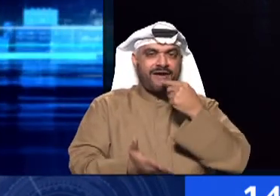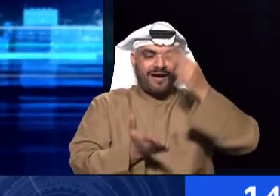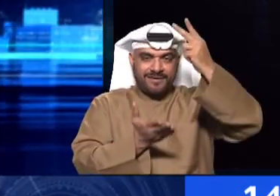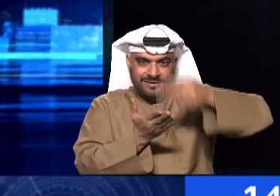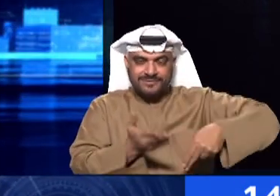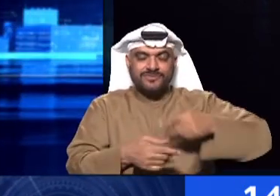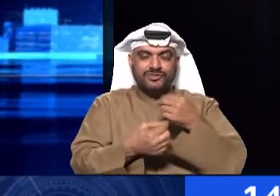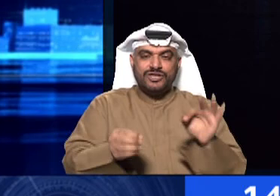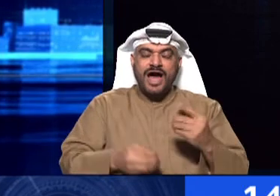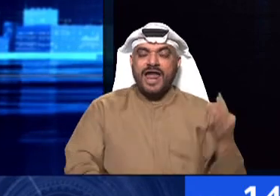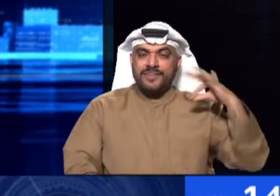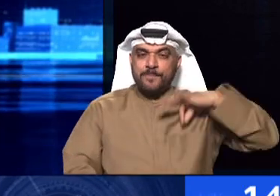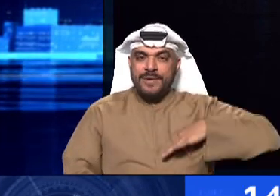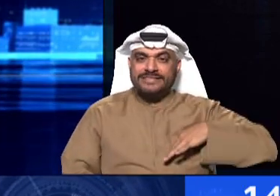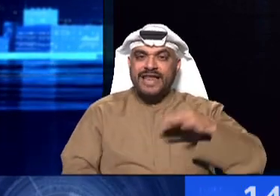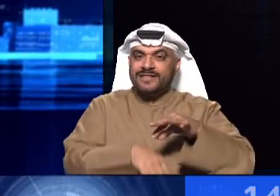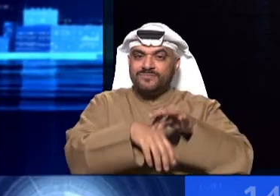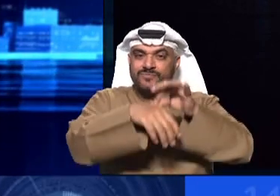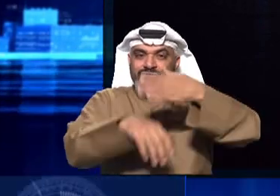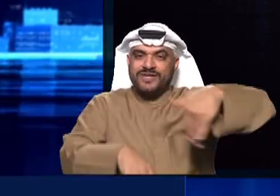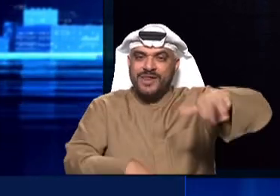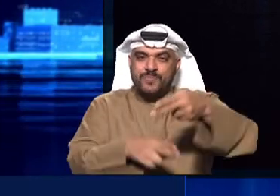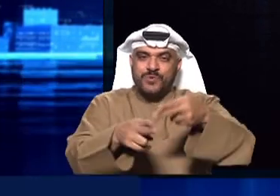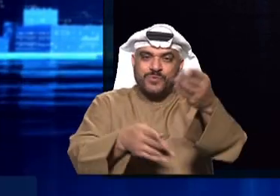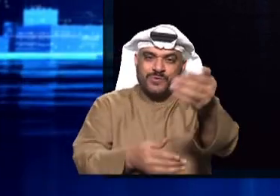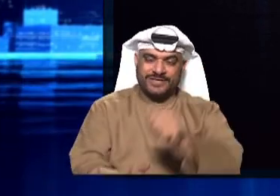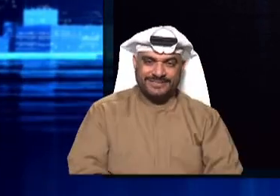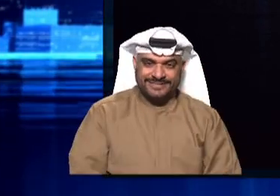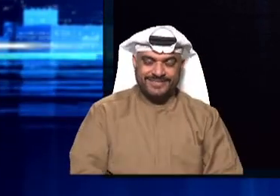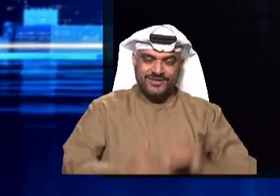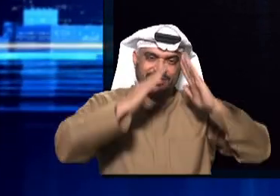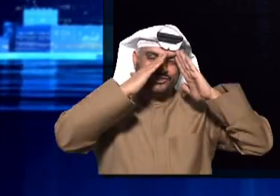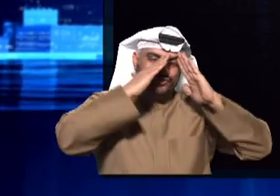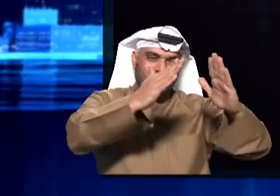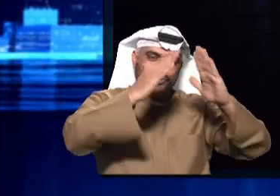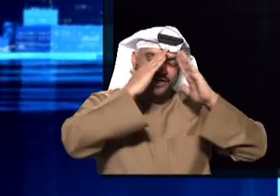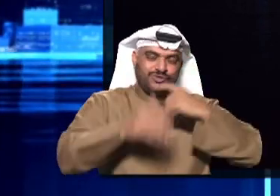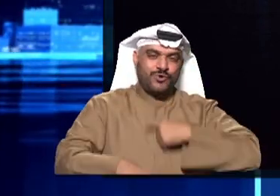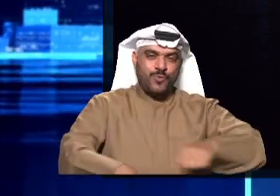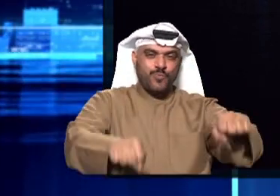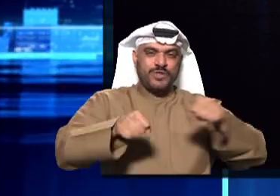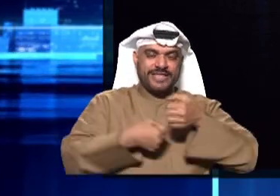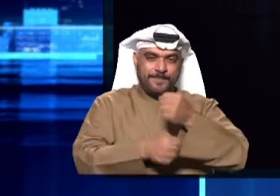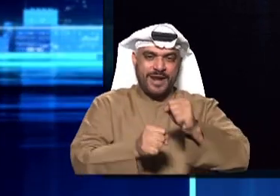الأول في مصلحة المواطن. نعم. مهندس أحمد المنفوحي مدير عام بلدية الكويت، شكرا جزيلا لك.